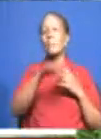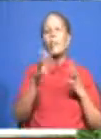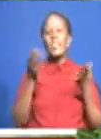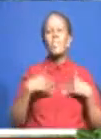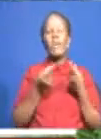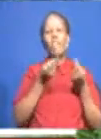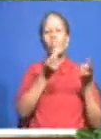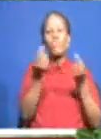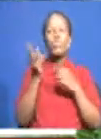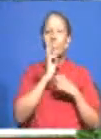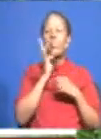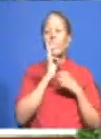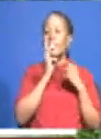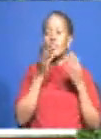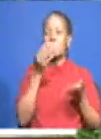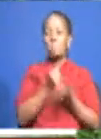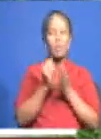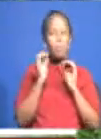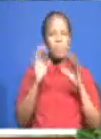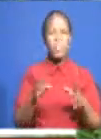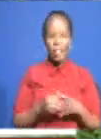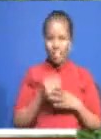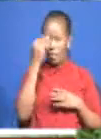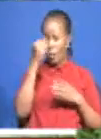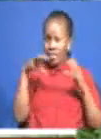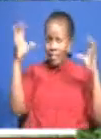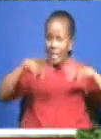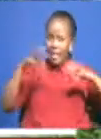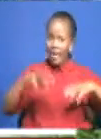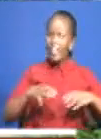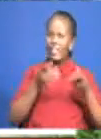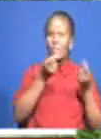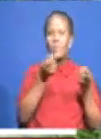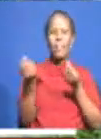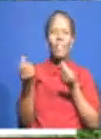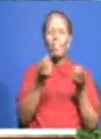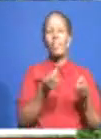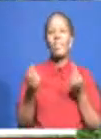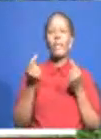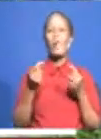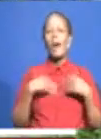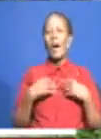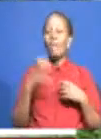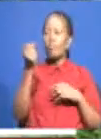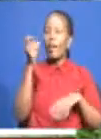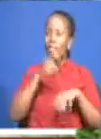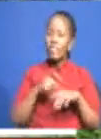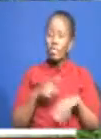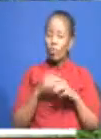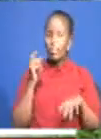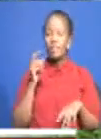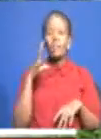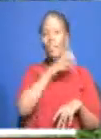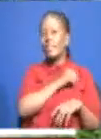not coming anymore. And if it comes, it's very little. We are talking of 5 seasons without rain. We are talking of new frontiers in drought now.